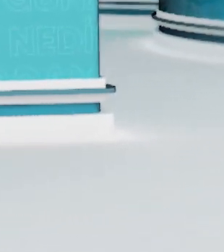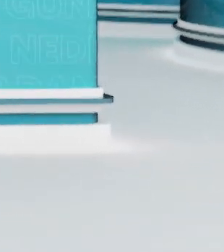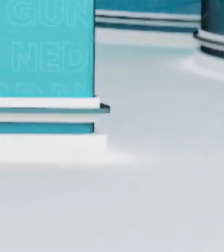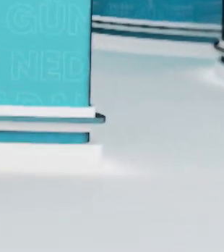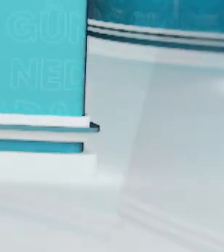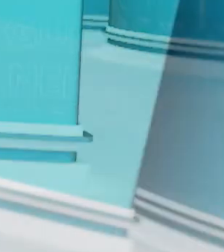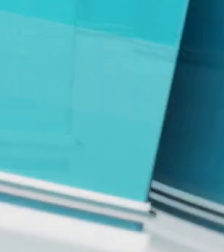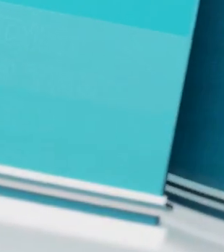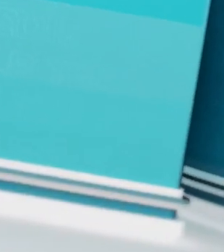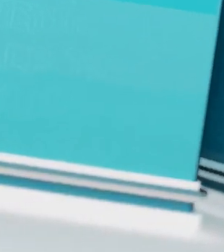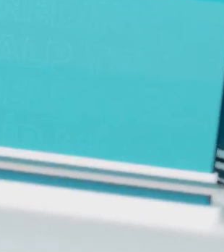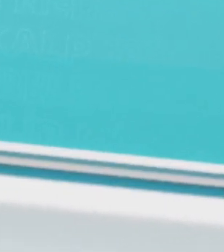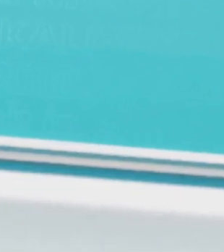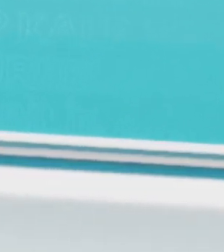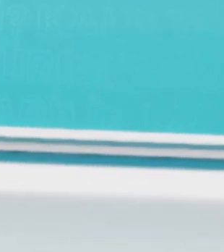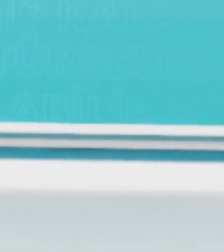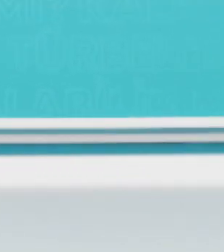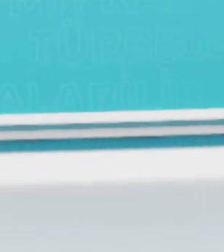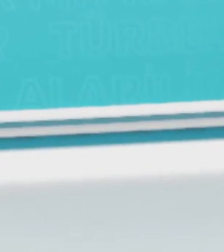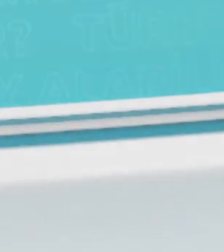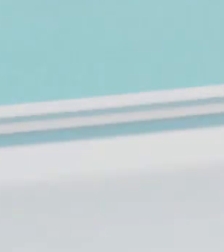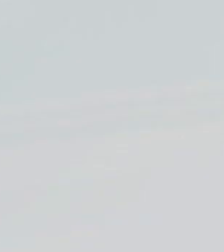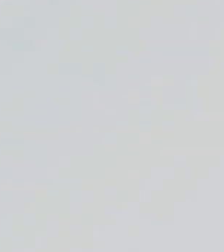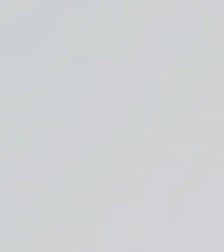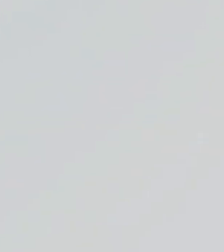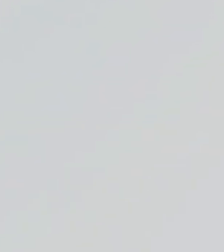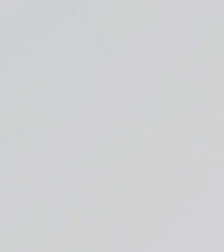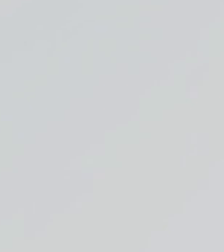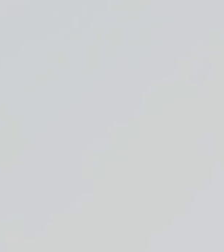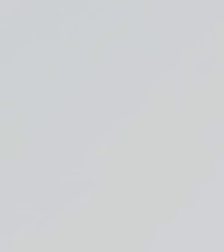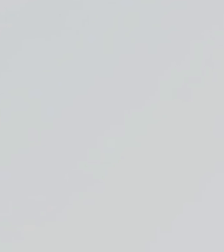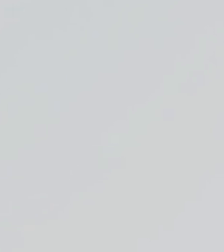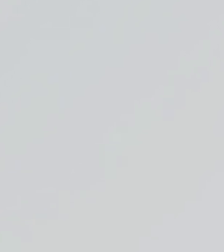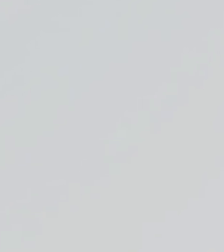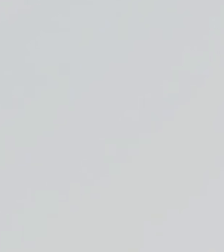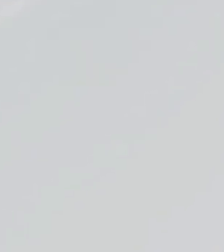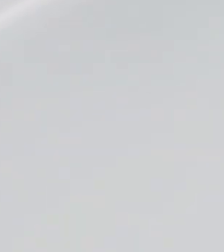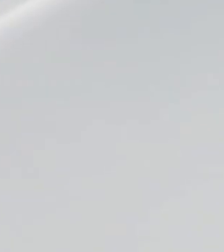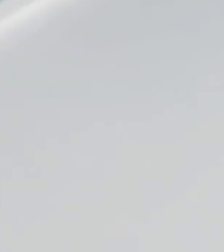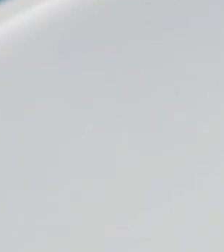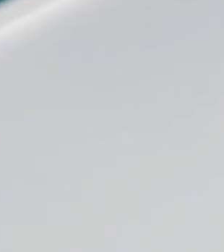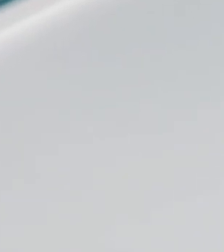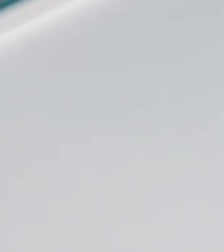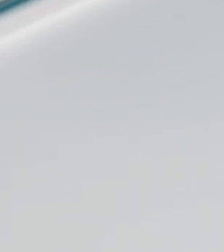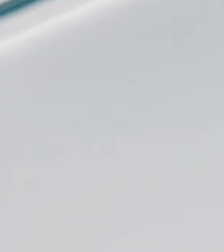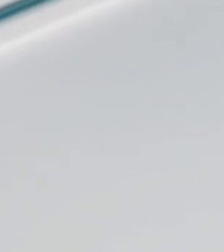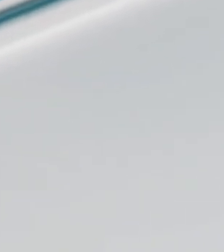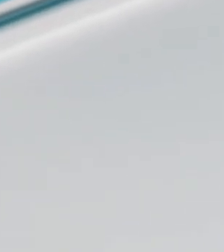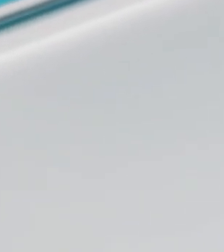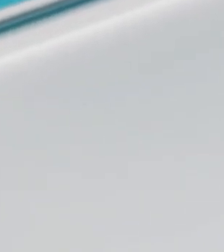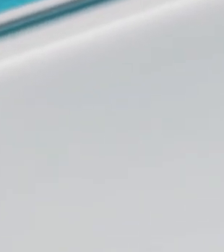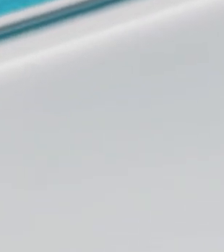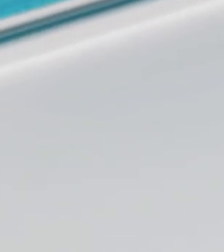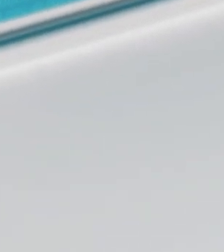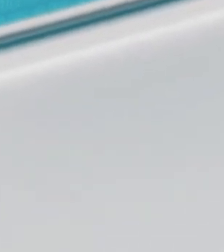farz mıdır vacip Mendi dinimizde zorlama varı hangi kişilere kurb